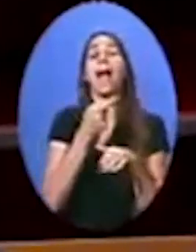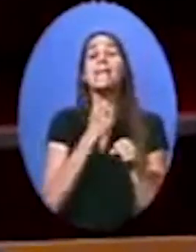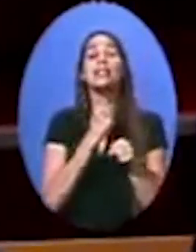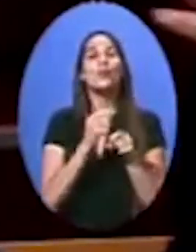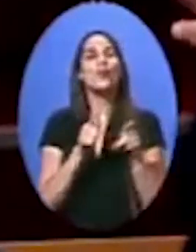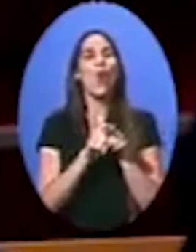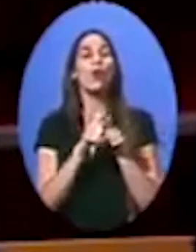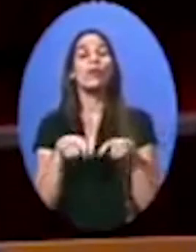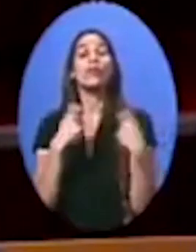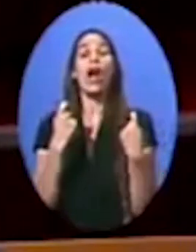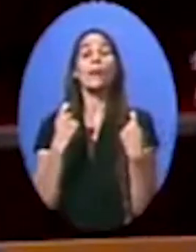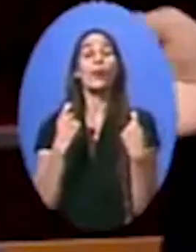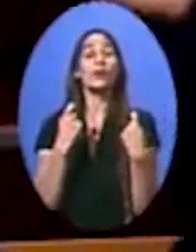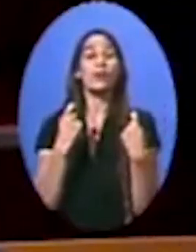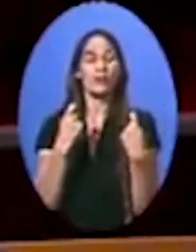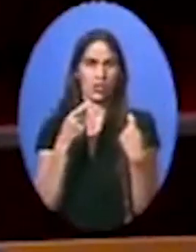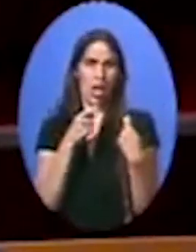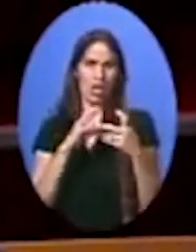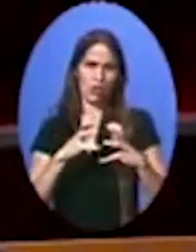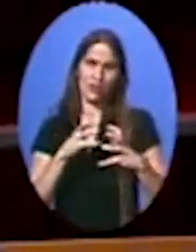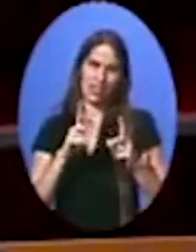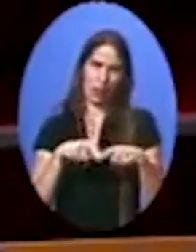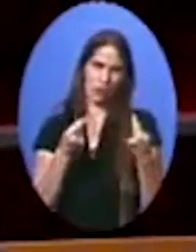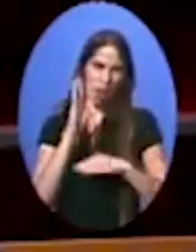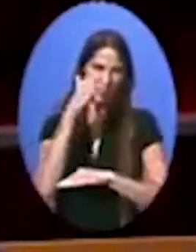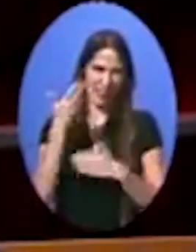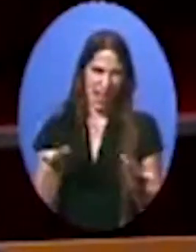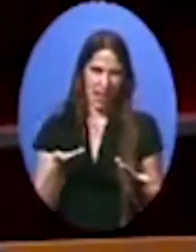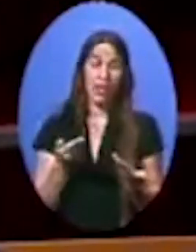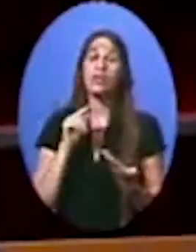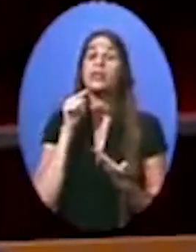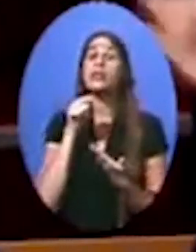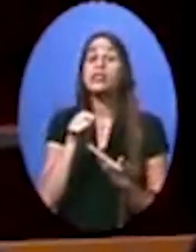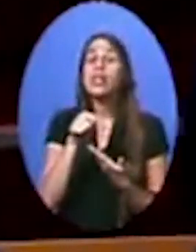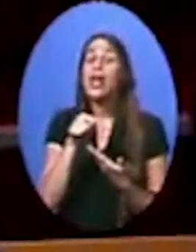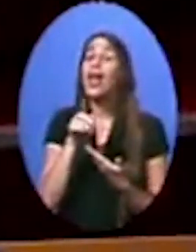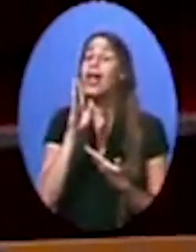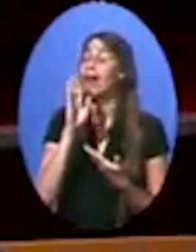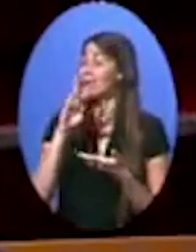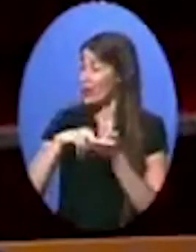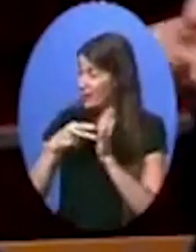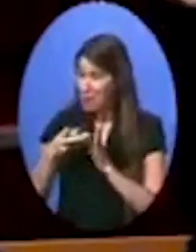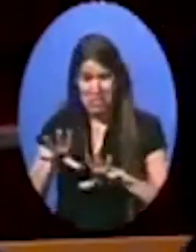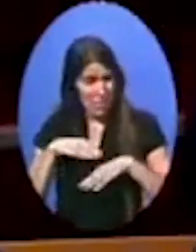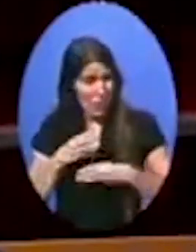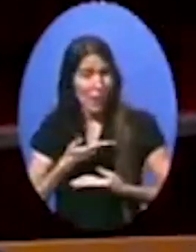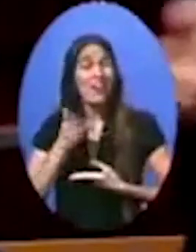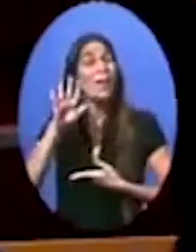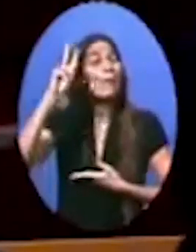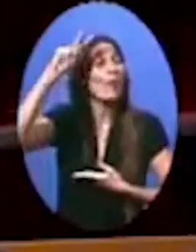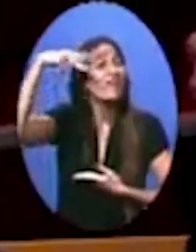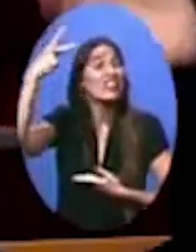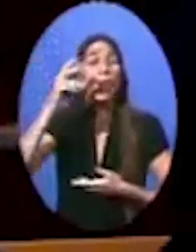זה כתרבות של היישוב, וזה כמובן תרבות של המדינה. ואת זה קיבלו לא רק הפוליטיקאים, אלא גם